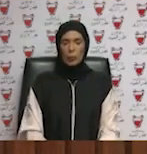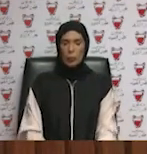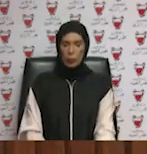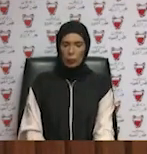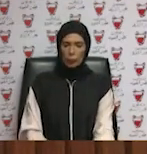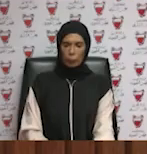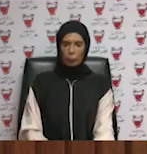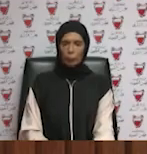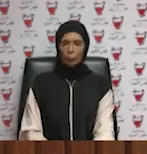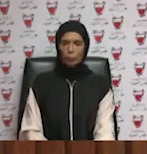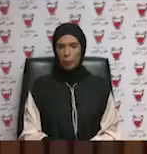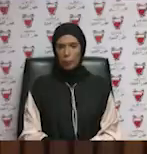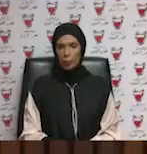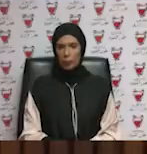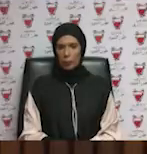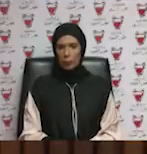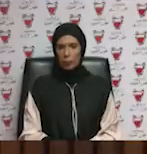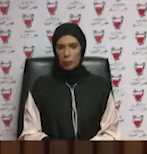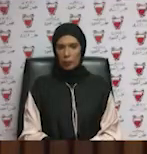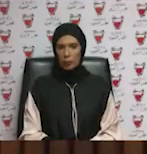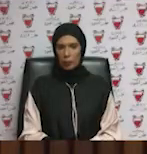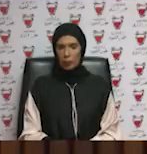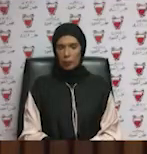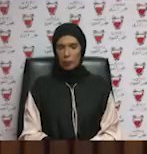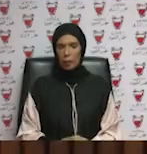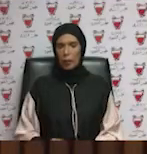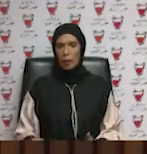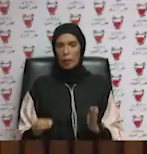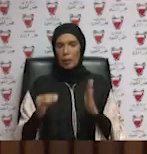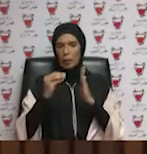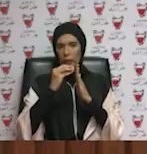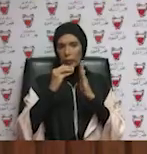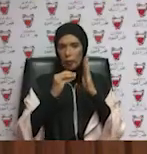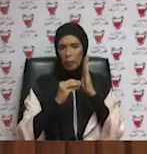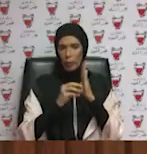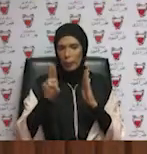الأخ المقرر تفضل. أرجو تثبيت التقرير مضبوطا عفوا.